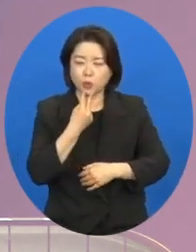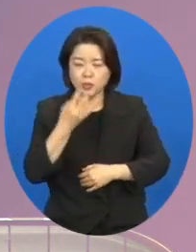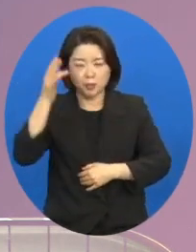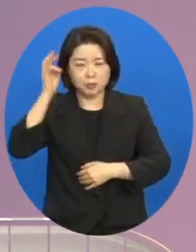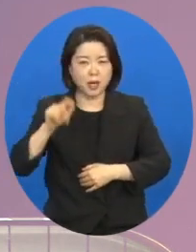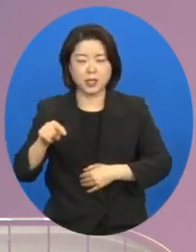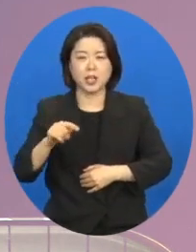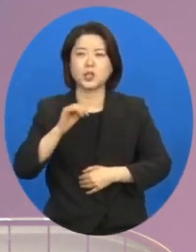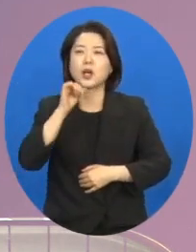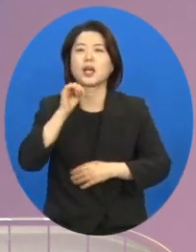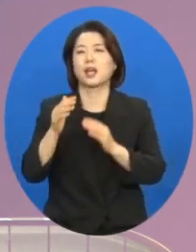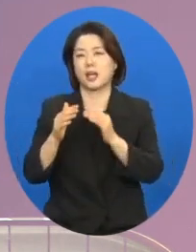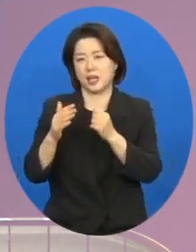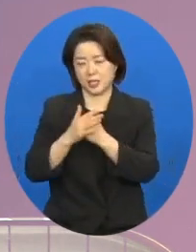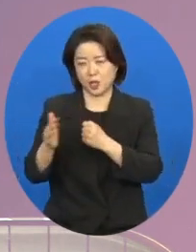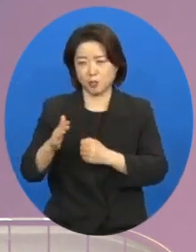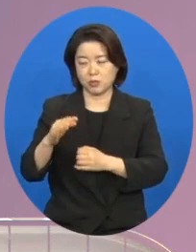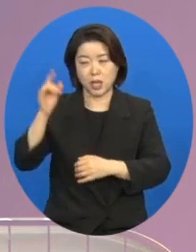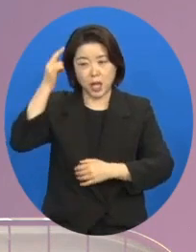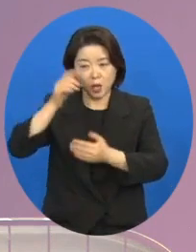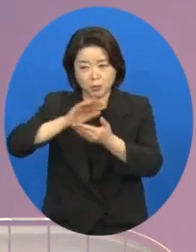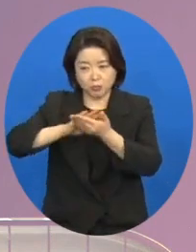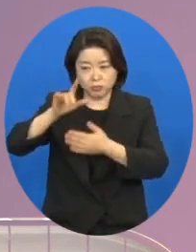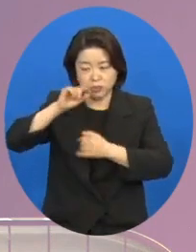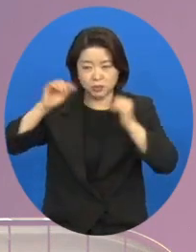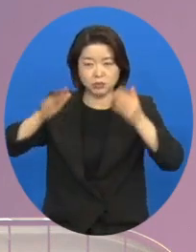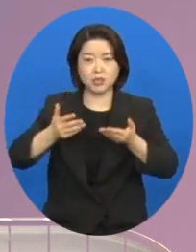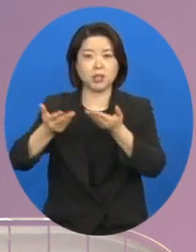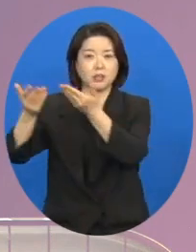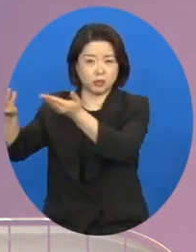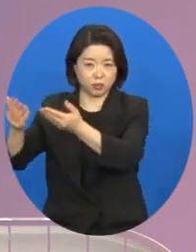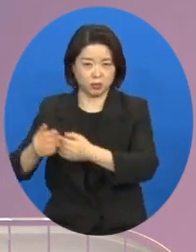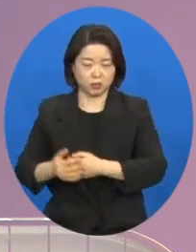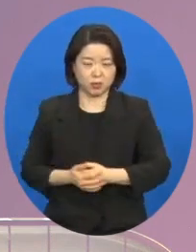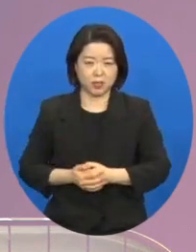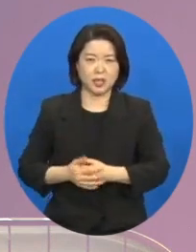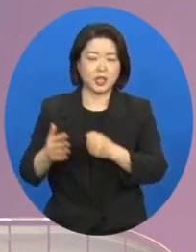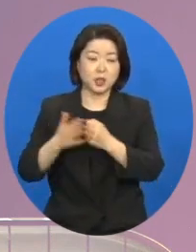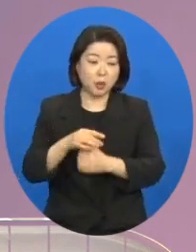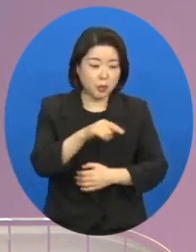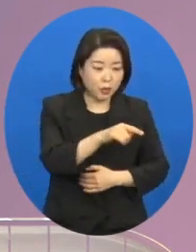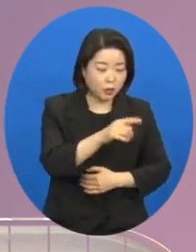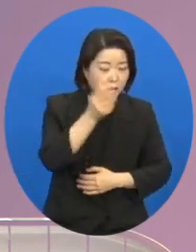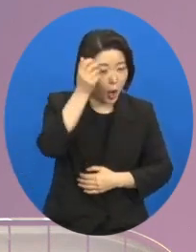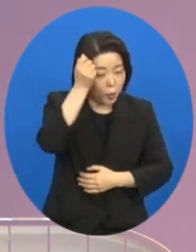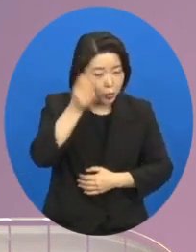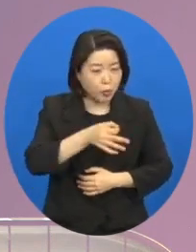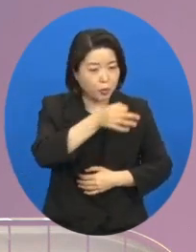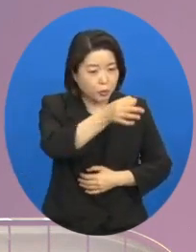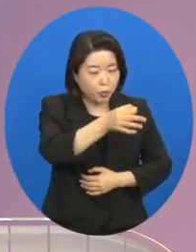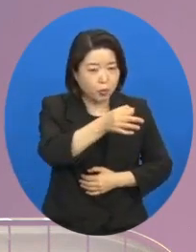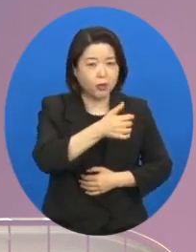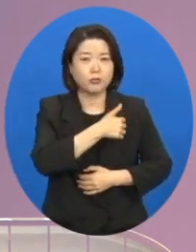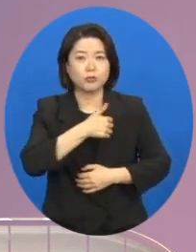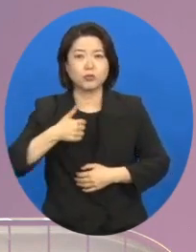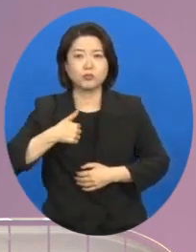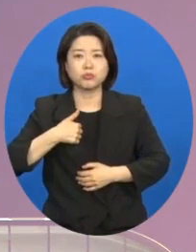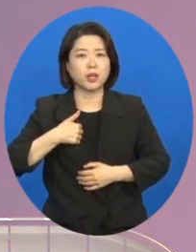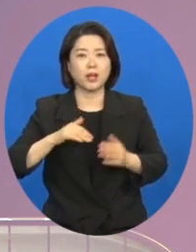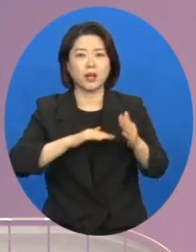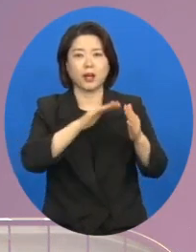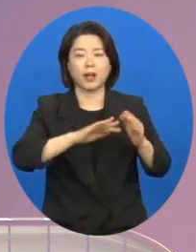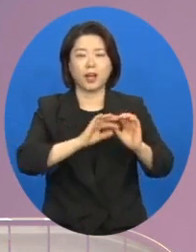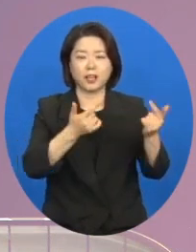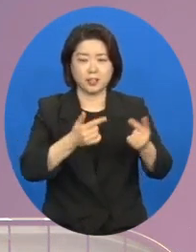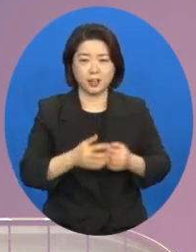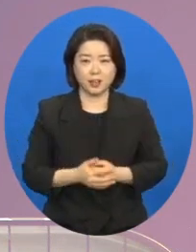드리라. 그러니까 이 가정은 여간의 그 비를, 숙박비를 낼 만한 비용이 없었던 것이고 공공